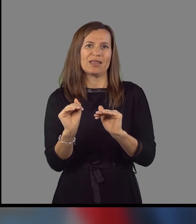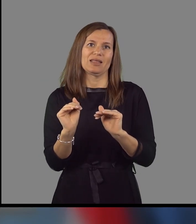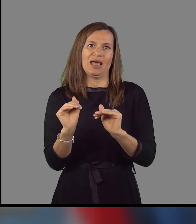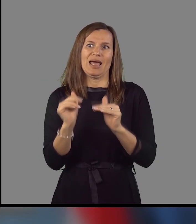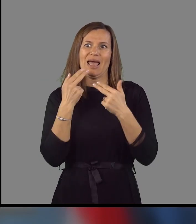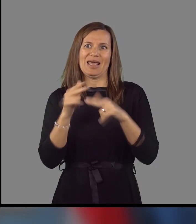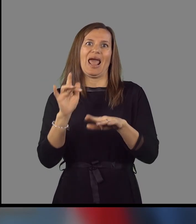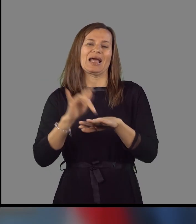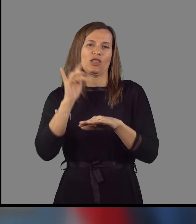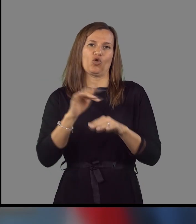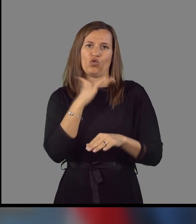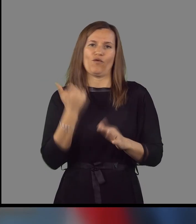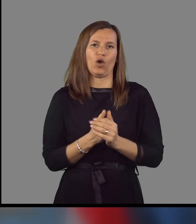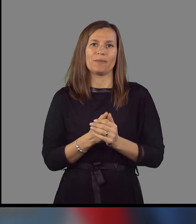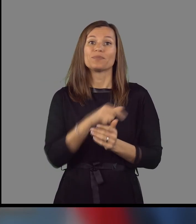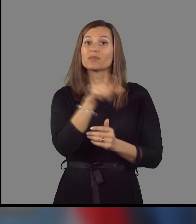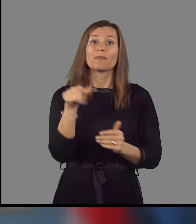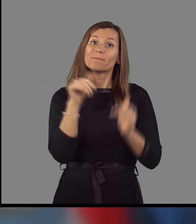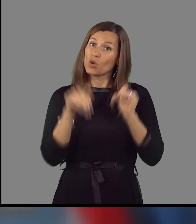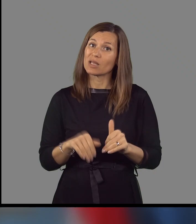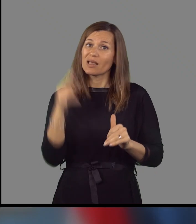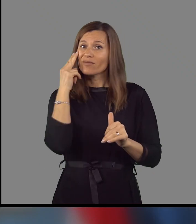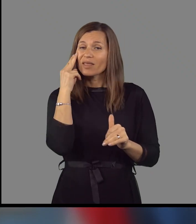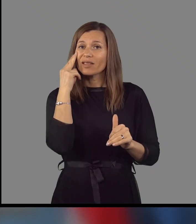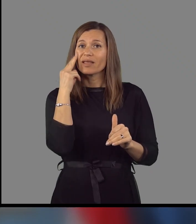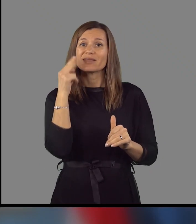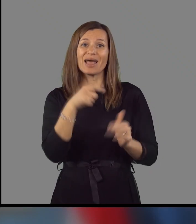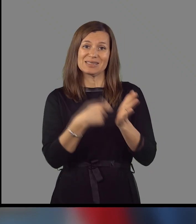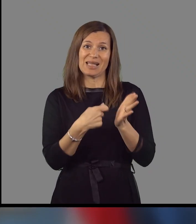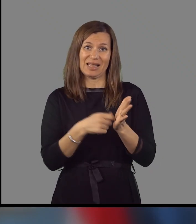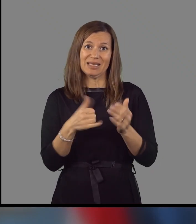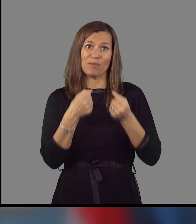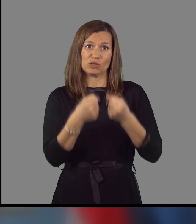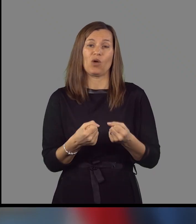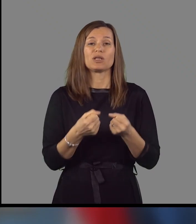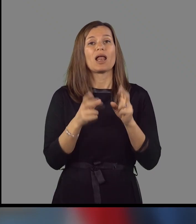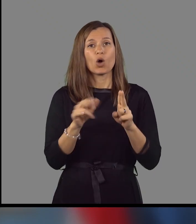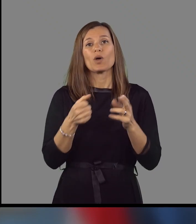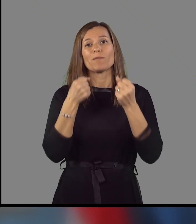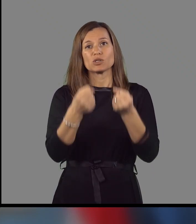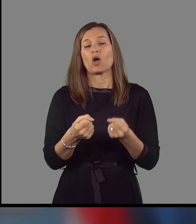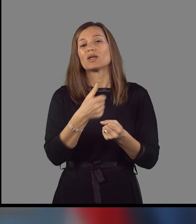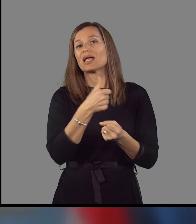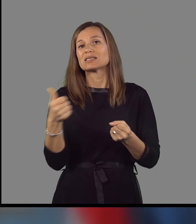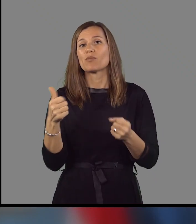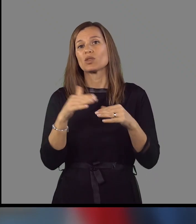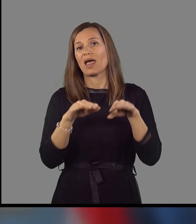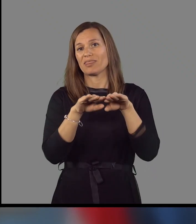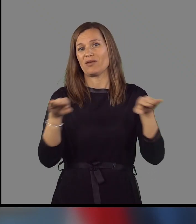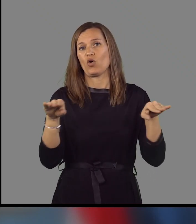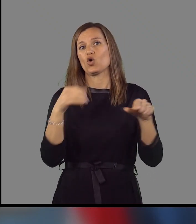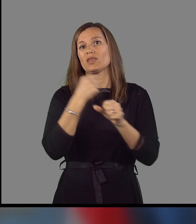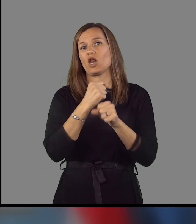odzemne, zaščitne in reagentov dovolj. Seveda morate se zavedati, da pravzaprav je cena, kakršna je